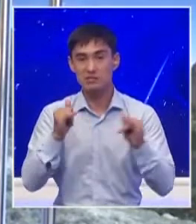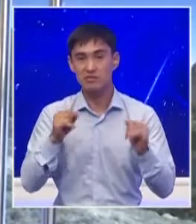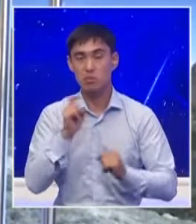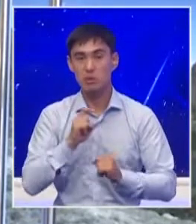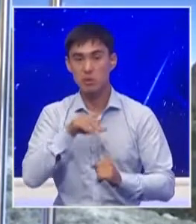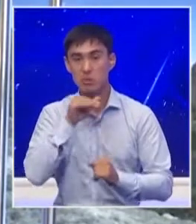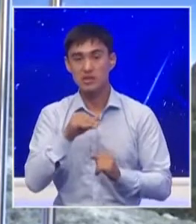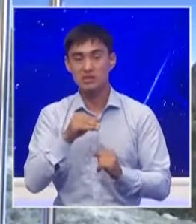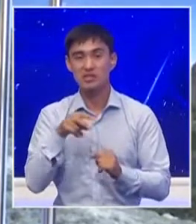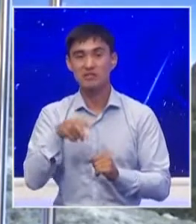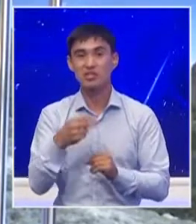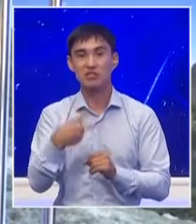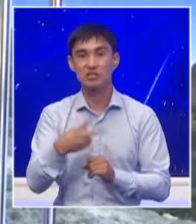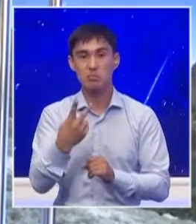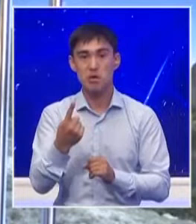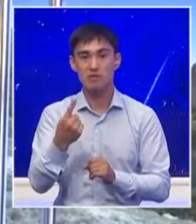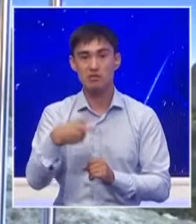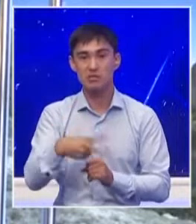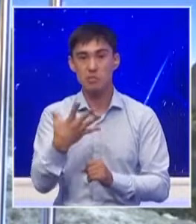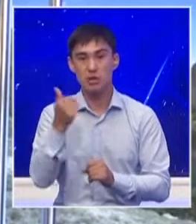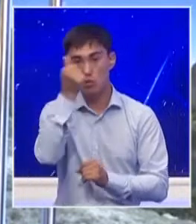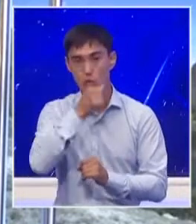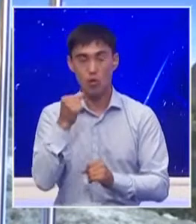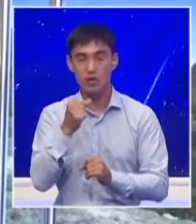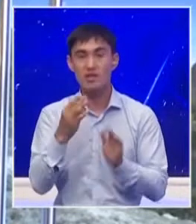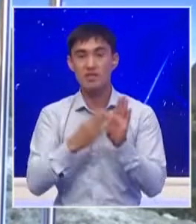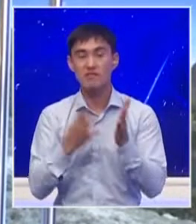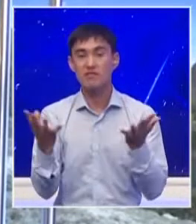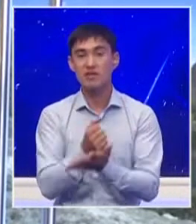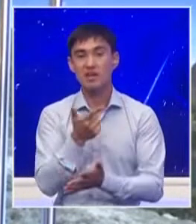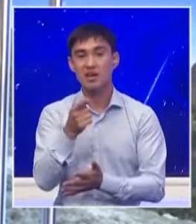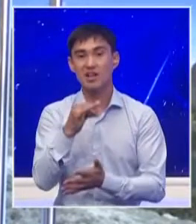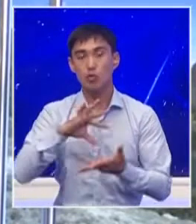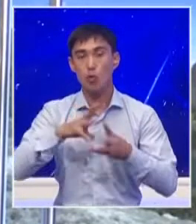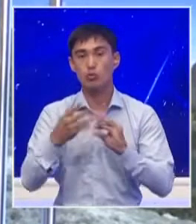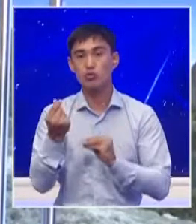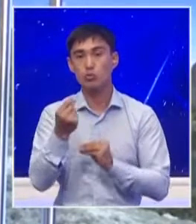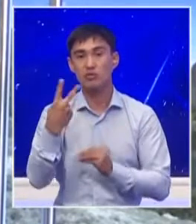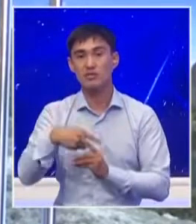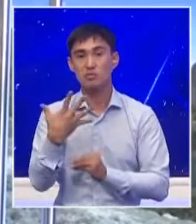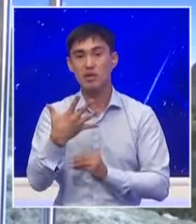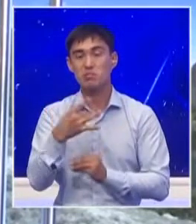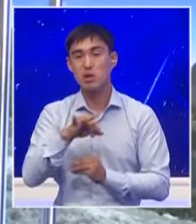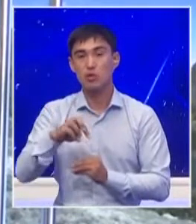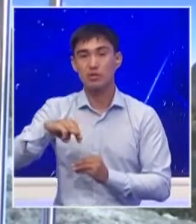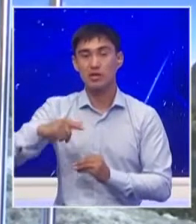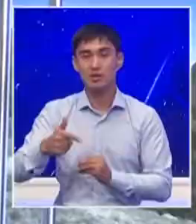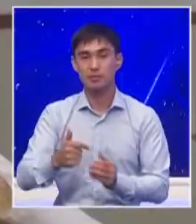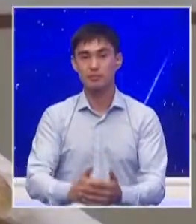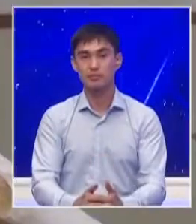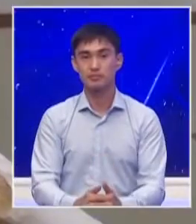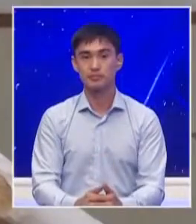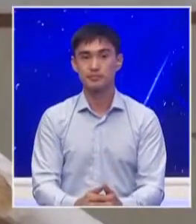на 2021 25 е годы 9 выиграли грант на общую сумму двадцать пять с половиной миллионов тенге